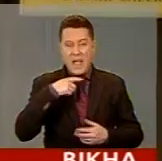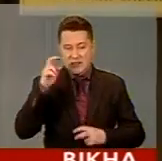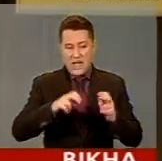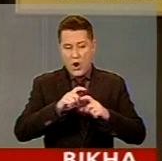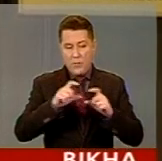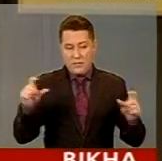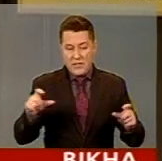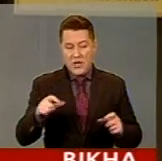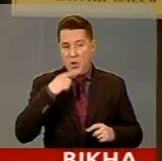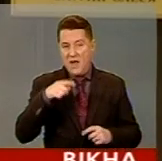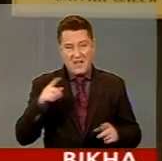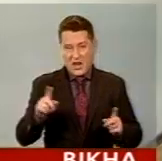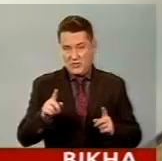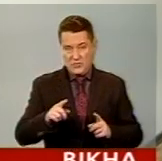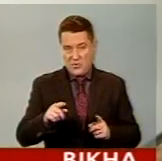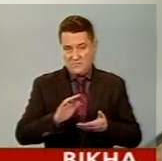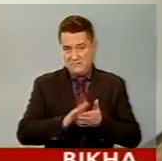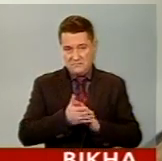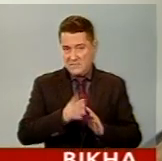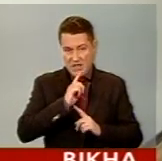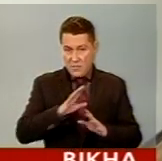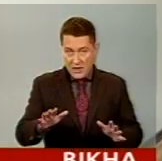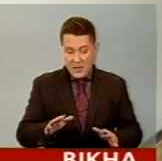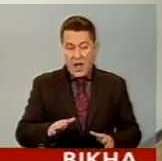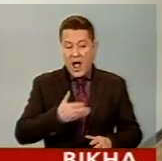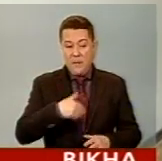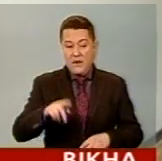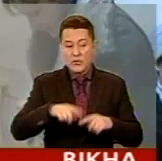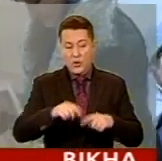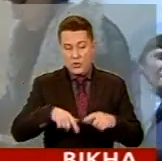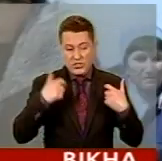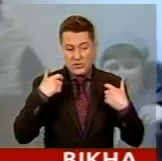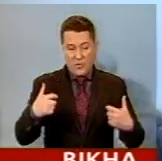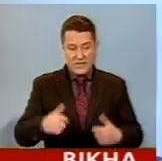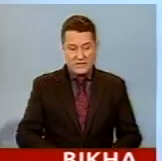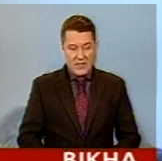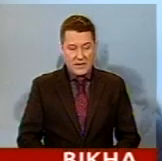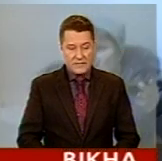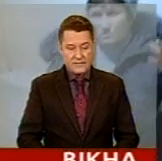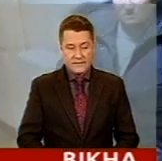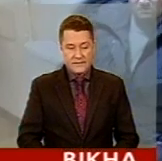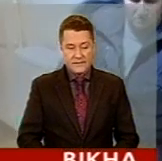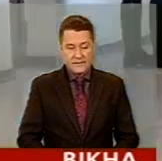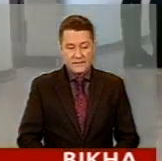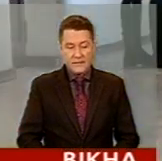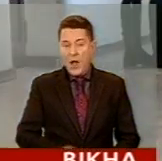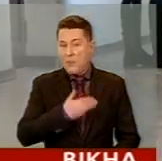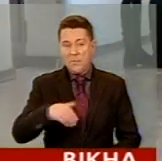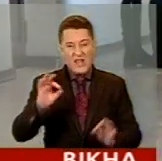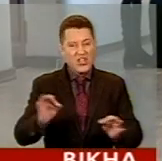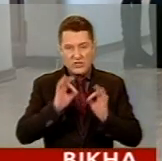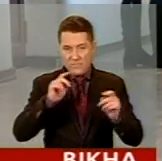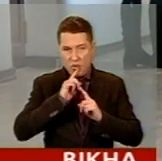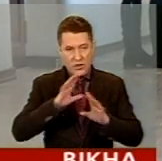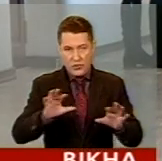Суд це послухав та пішов до нарадчої кімнати, а ми – до родичів офіцера. Ми нічого не будемо розказувати. Та не на